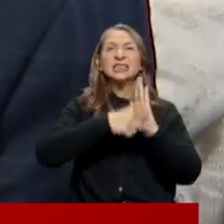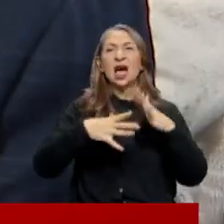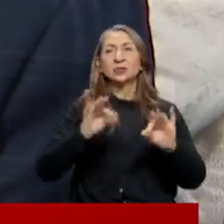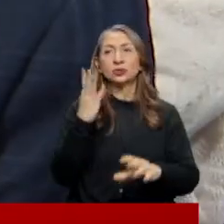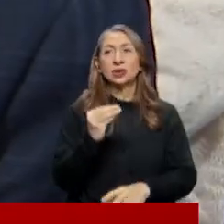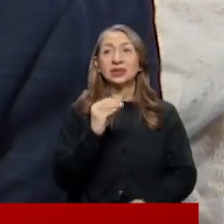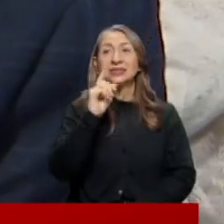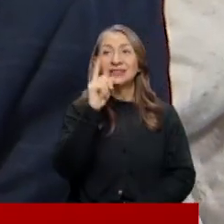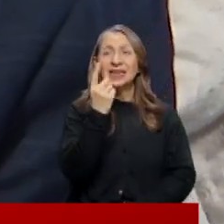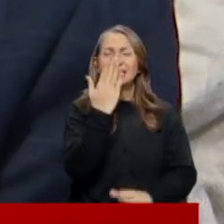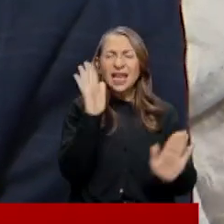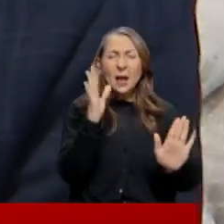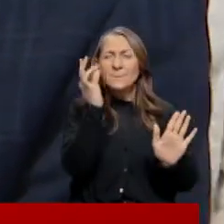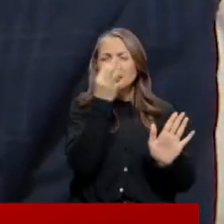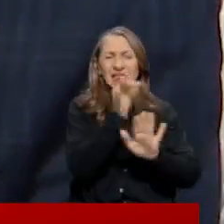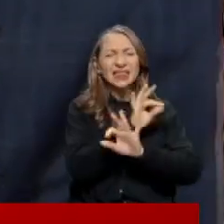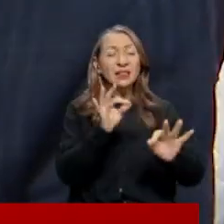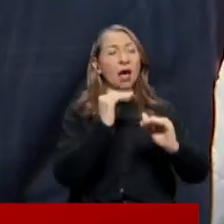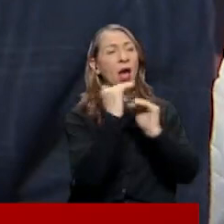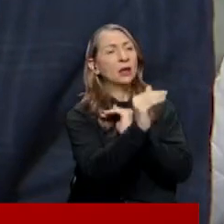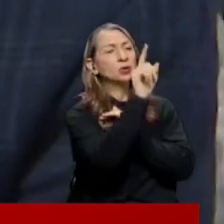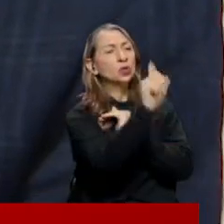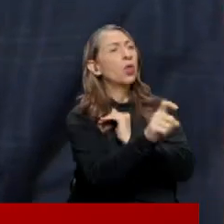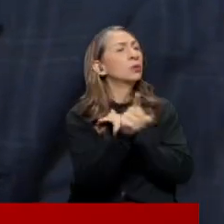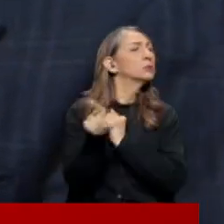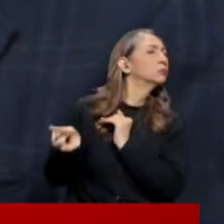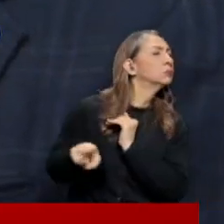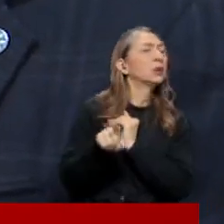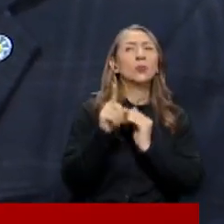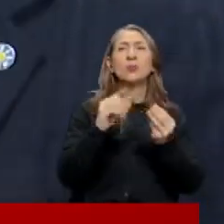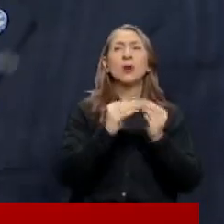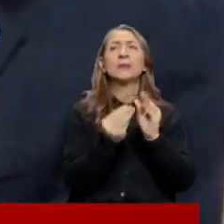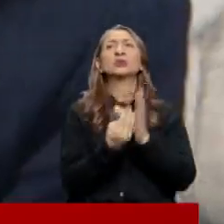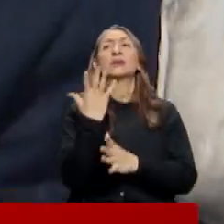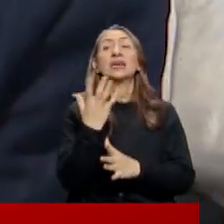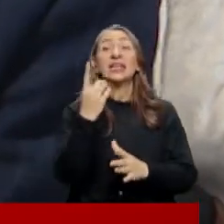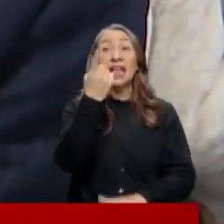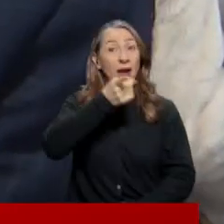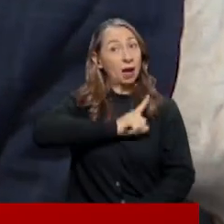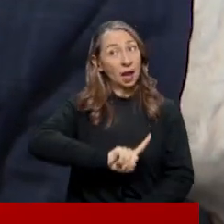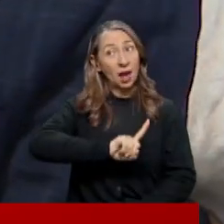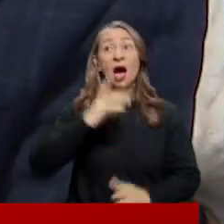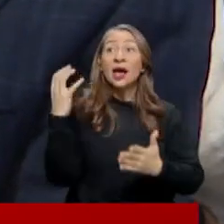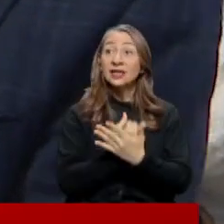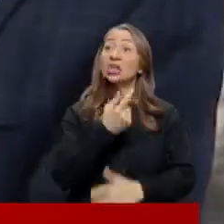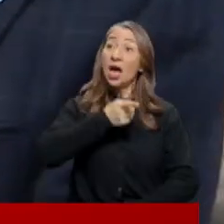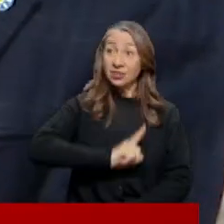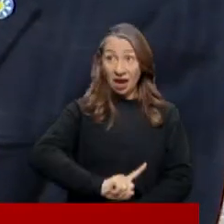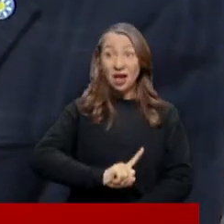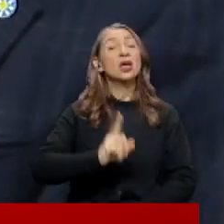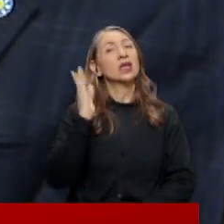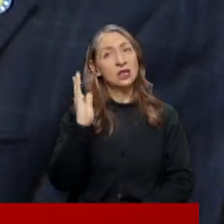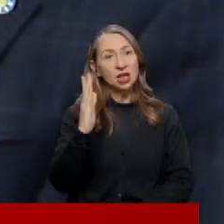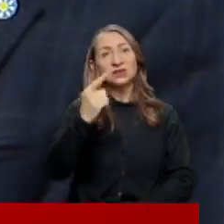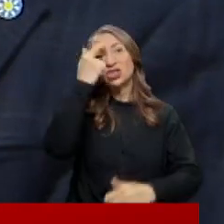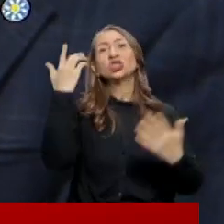olacak. Sade, basit, net, halka sorulur, belirlenir. Burada bir problem çıkmaz. Tek adayla ve kazanacak adayla